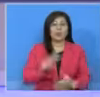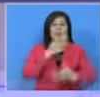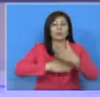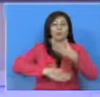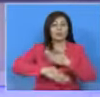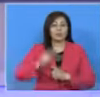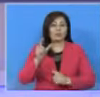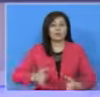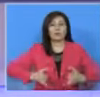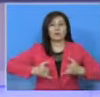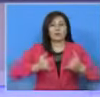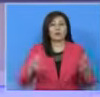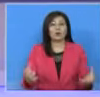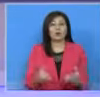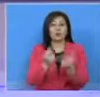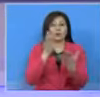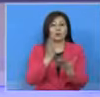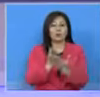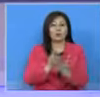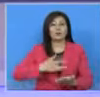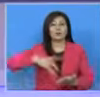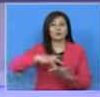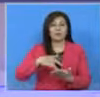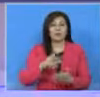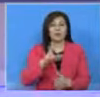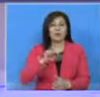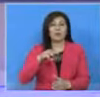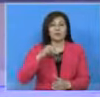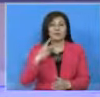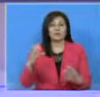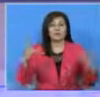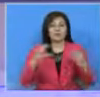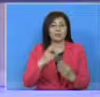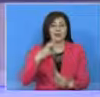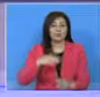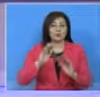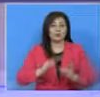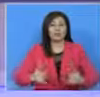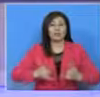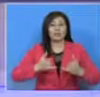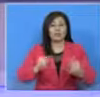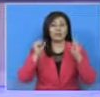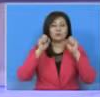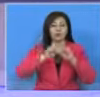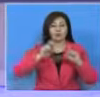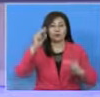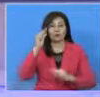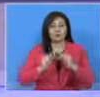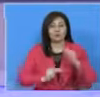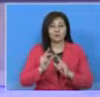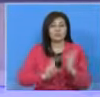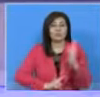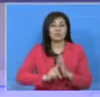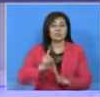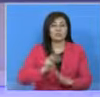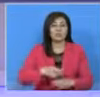Мүмкіндігі шектеулі жандарға қолдау бар. Қазіргі кезде қаладағы батыс 2 шағын ауданда 200 орынға шақталған спорт кешенінің құрылысы жүріп жатыр.